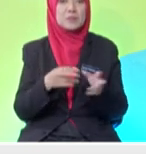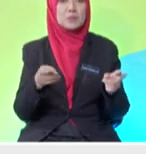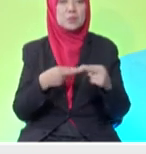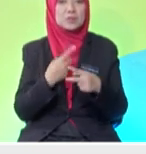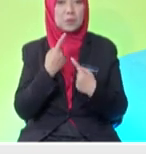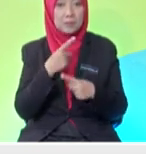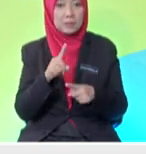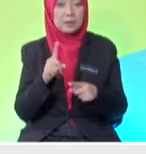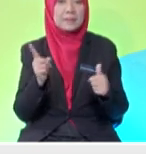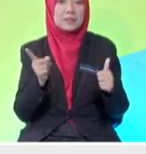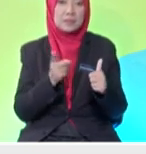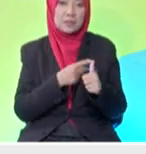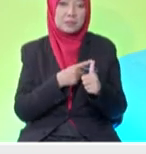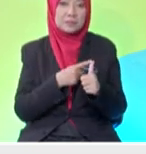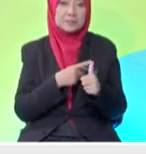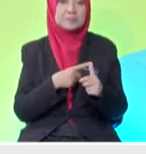yang pertama